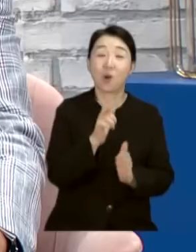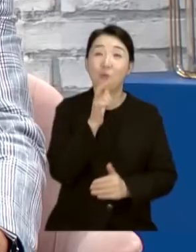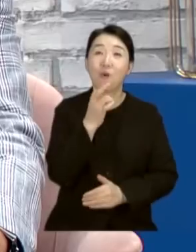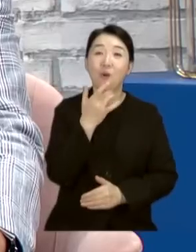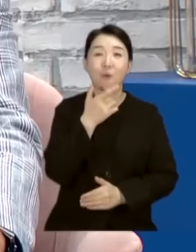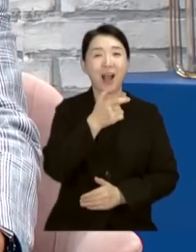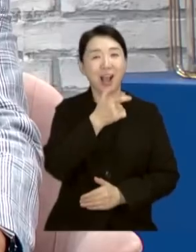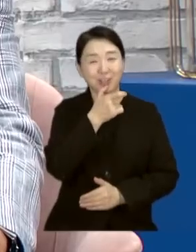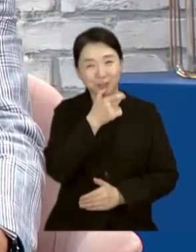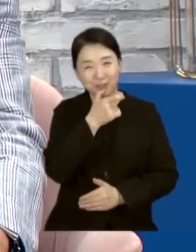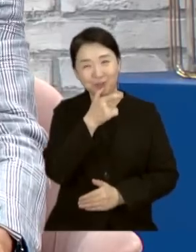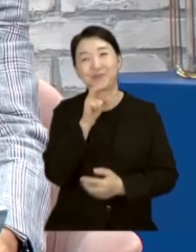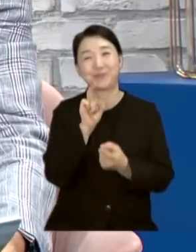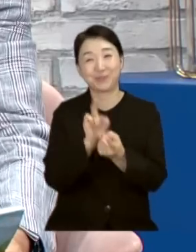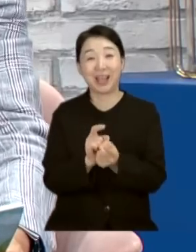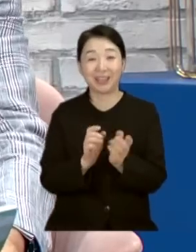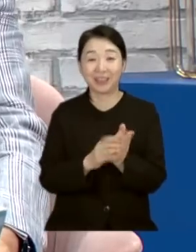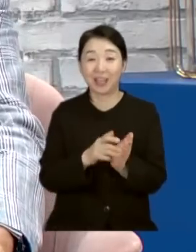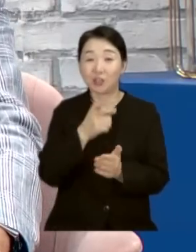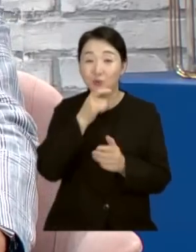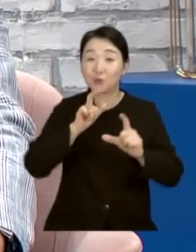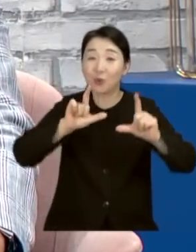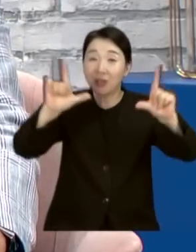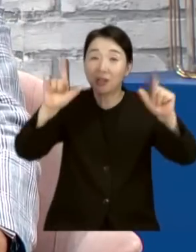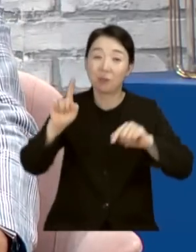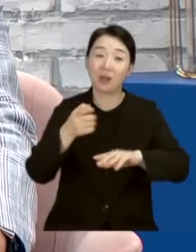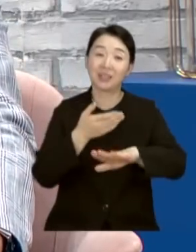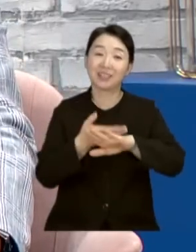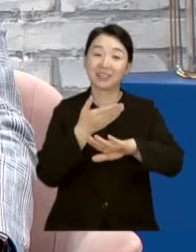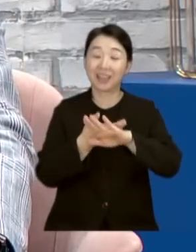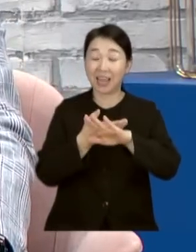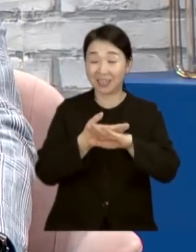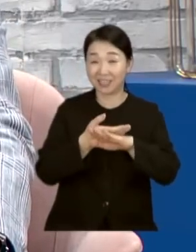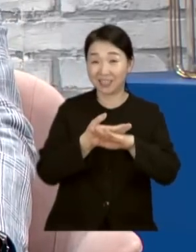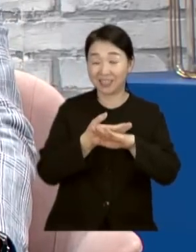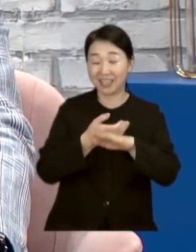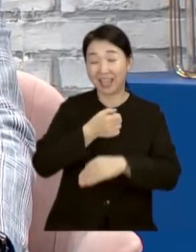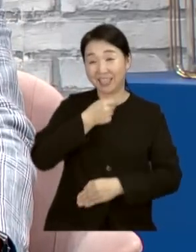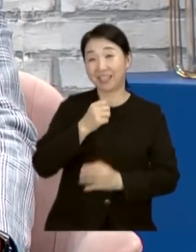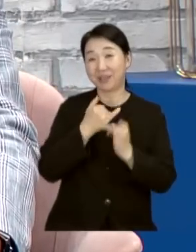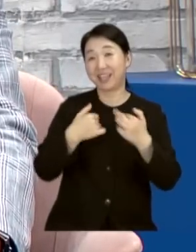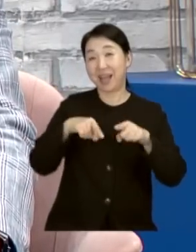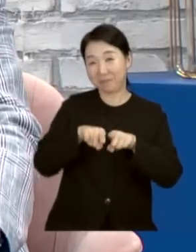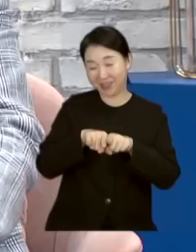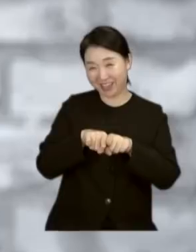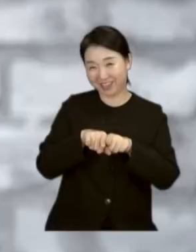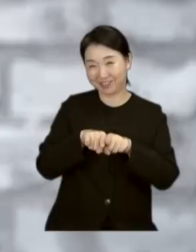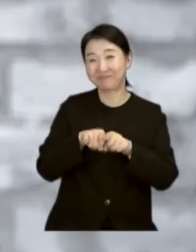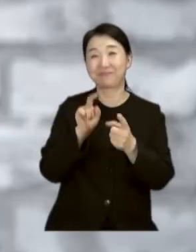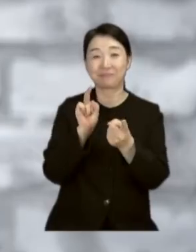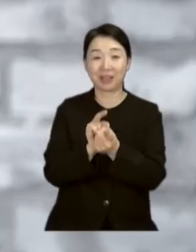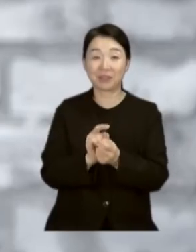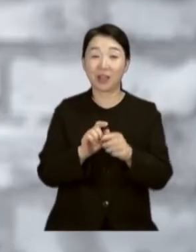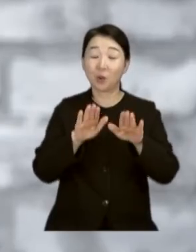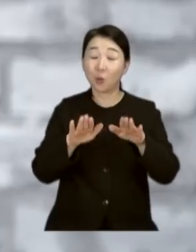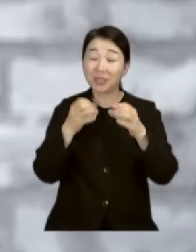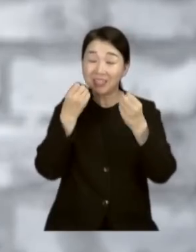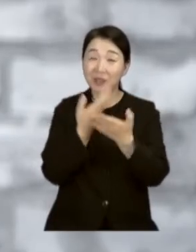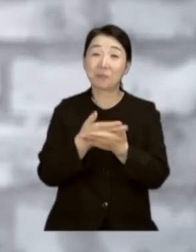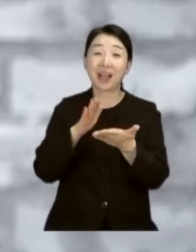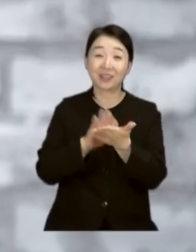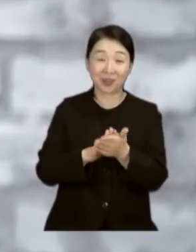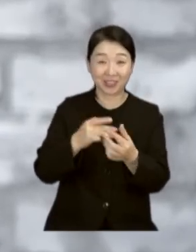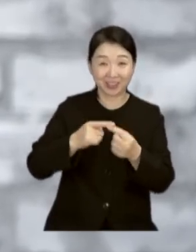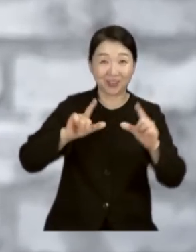수, 3일을 찾아뵙게 됐고 네. 수요일날은 저희들 말고 다른 MC들이 또 여러분을 안내해 드릴 겁니다. 네네. 네. 오늘이 바로 개편